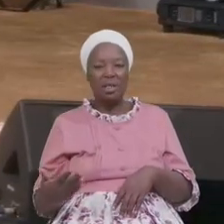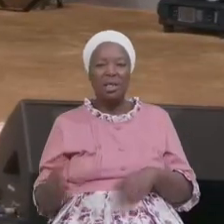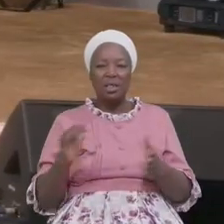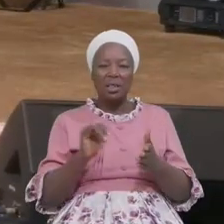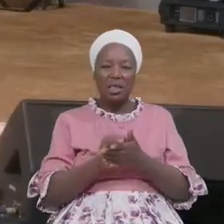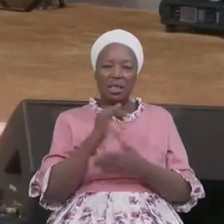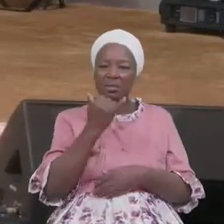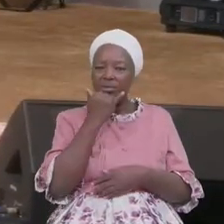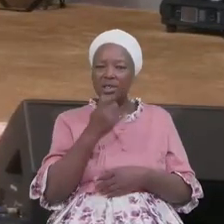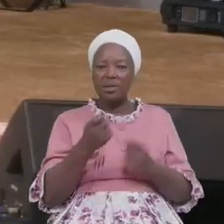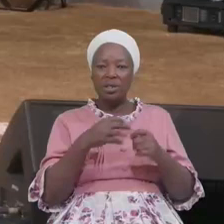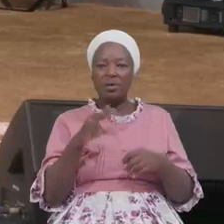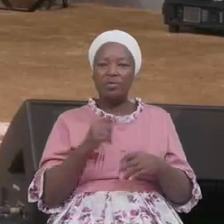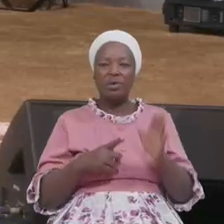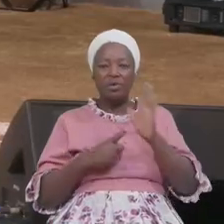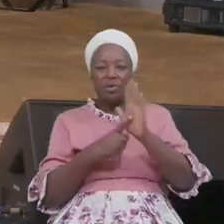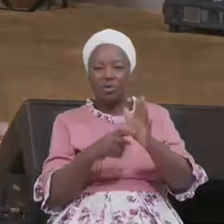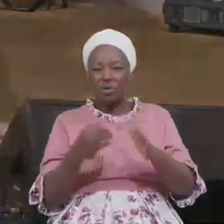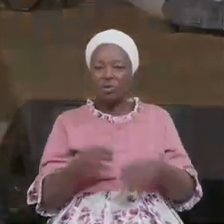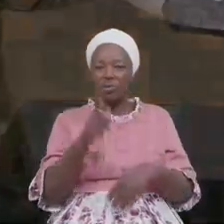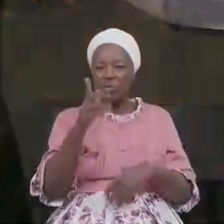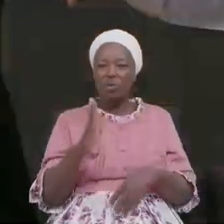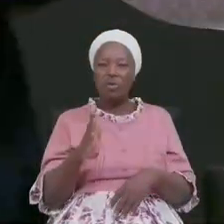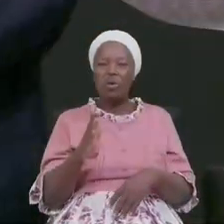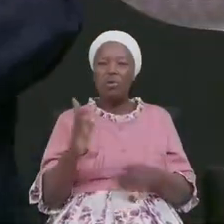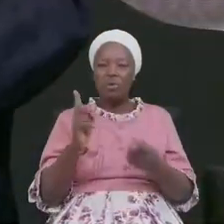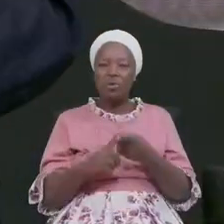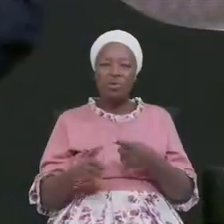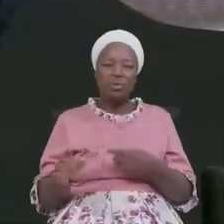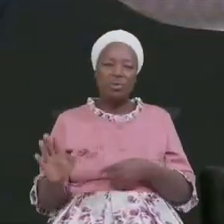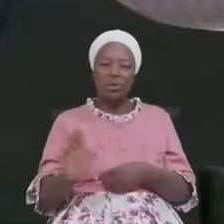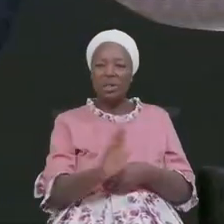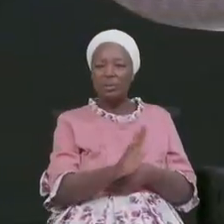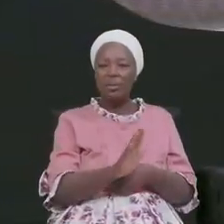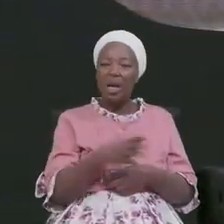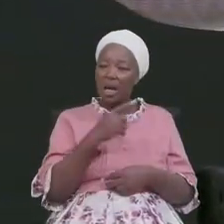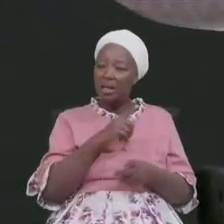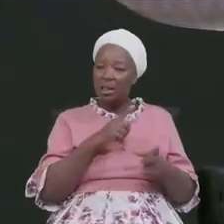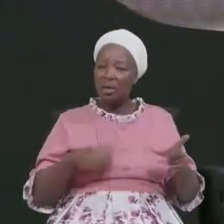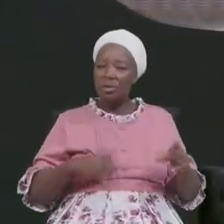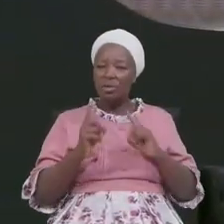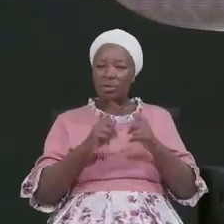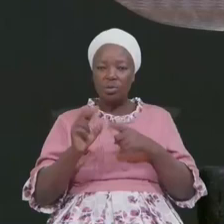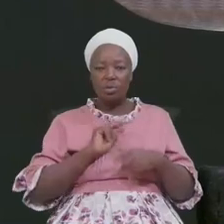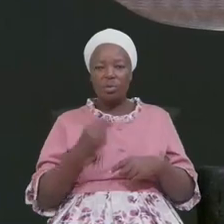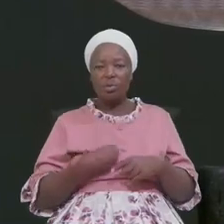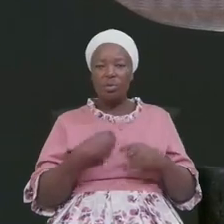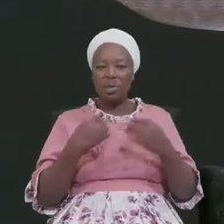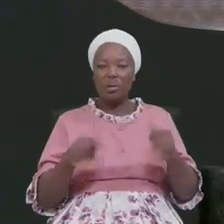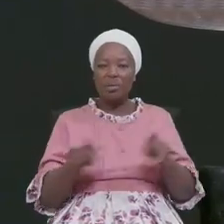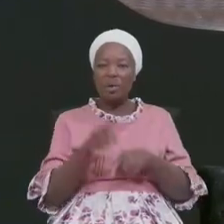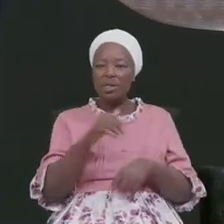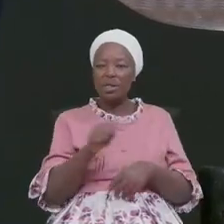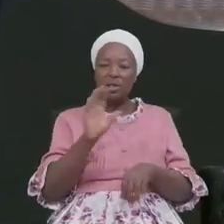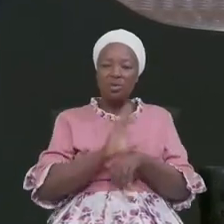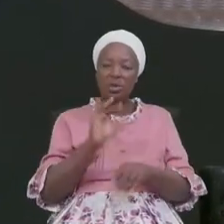La mauvaise gestion de la révélation de Dieu envers eux. Mais Dieu nous parle à tous comme Église. Il dit, après